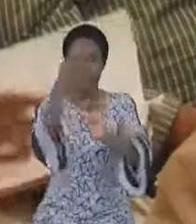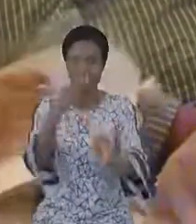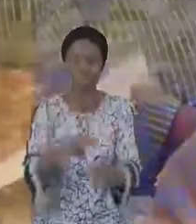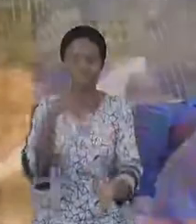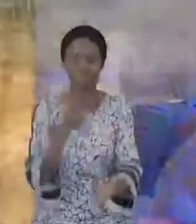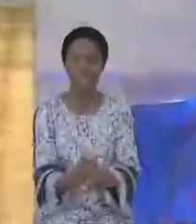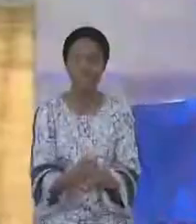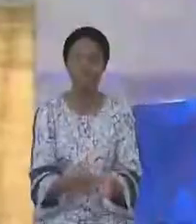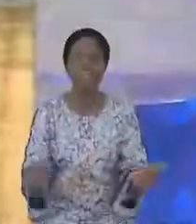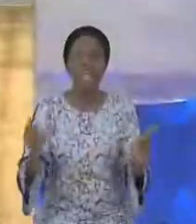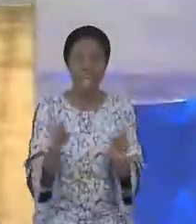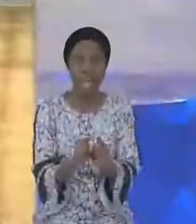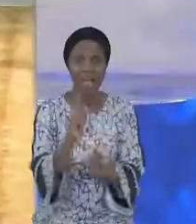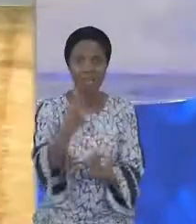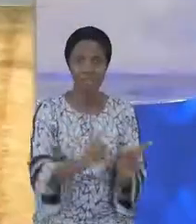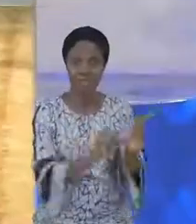Jésus-Christ. Comme